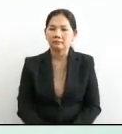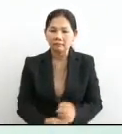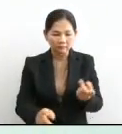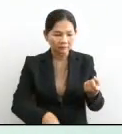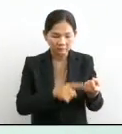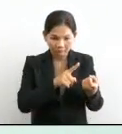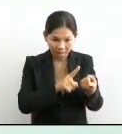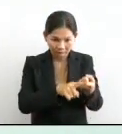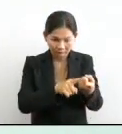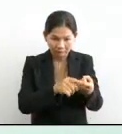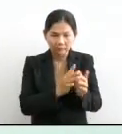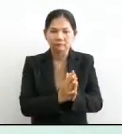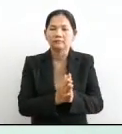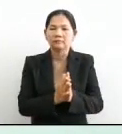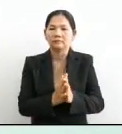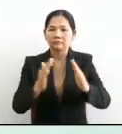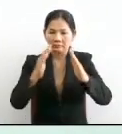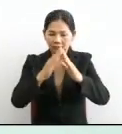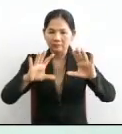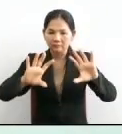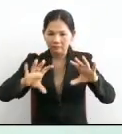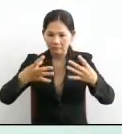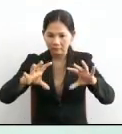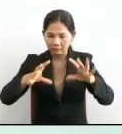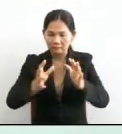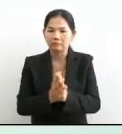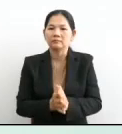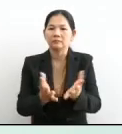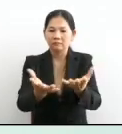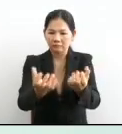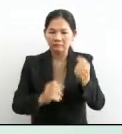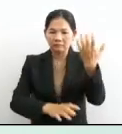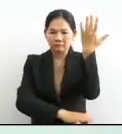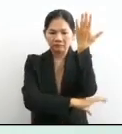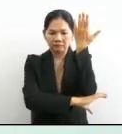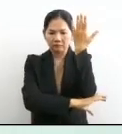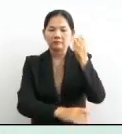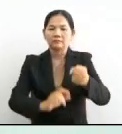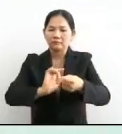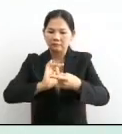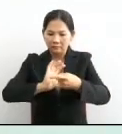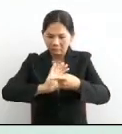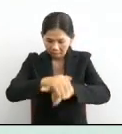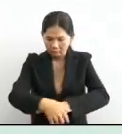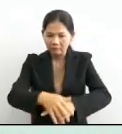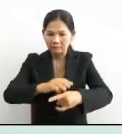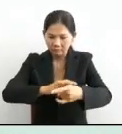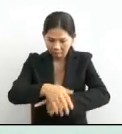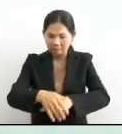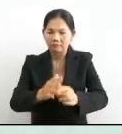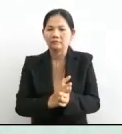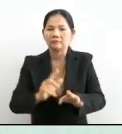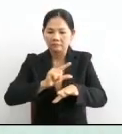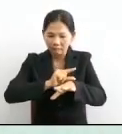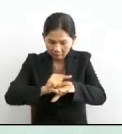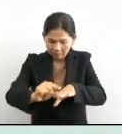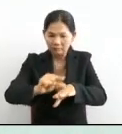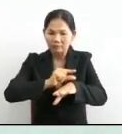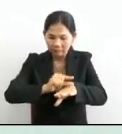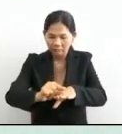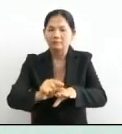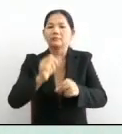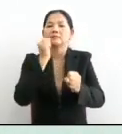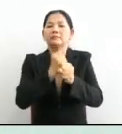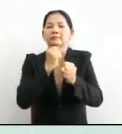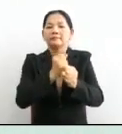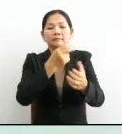muối nóng rôn chạc ta kê dột mơm đầm lồng mí tới cài chân này thua